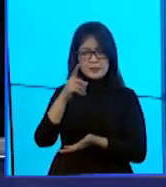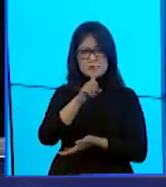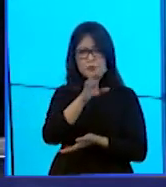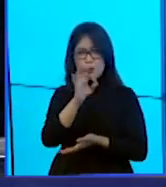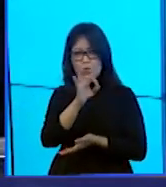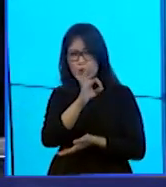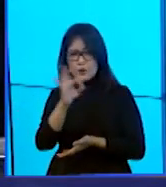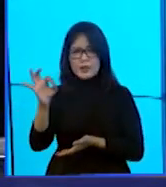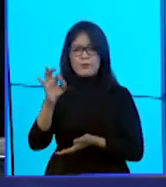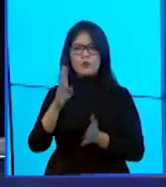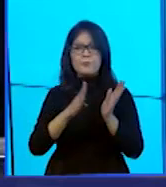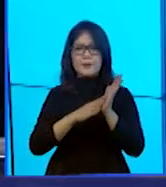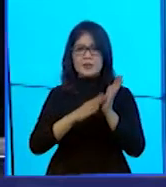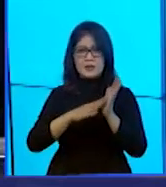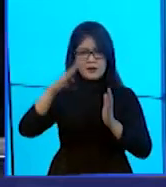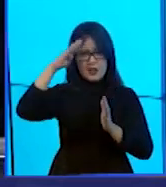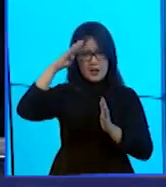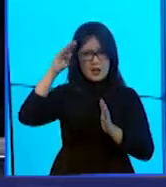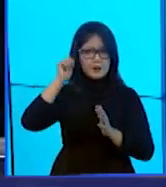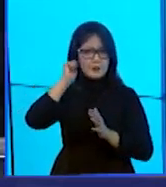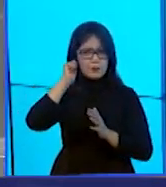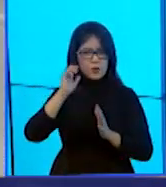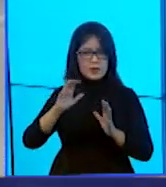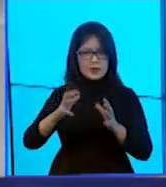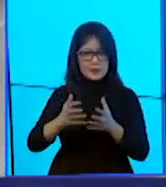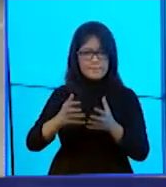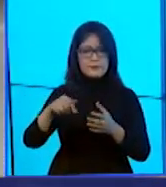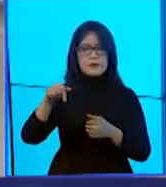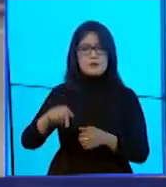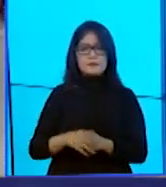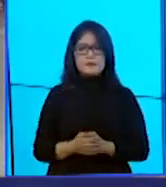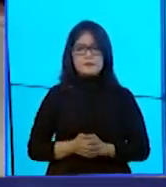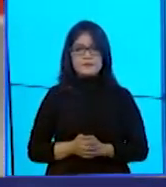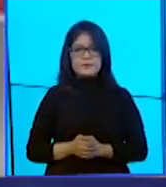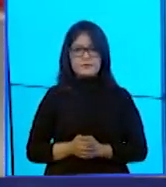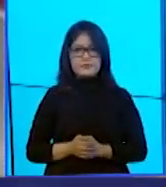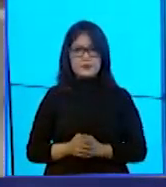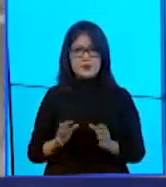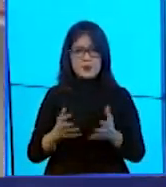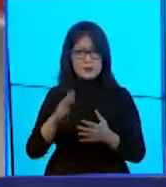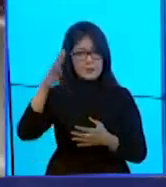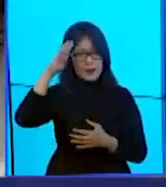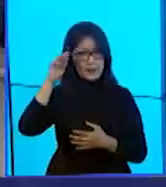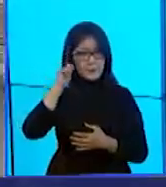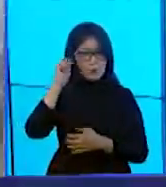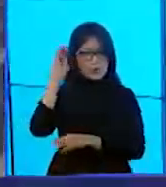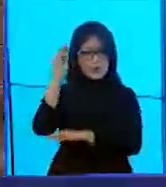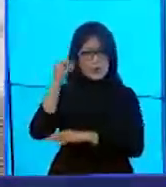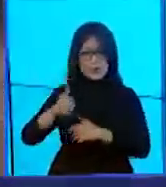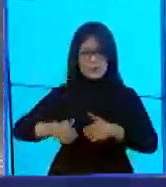10.000 meter putra dan putri. Tim putra-putri DKI Jakarta tampil sempurna